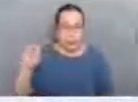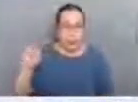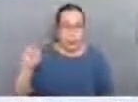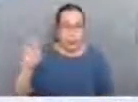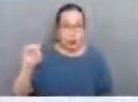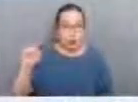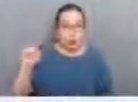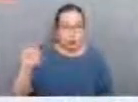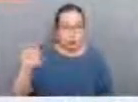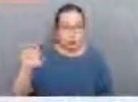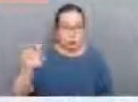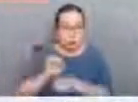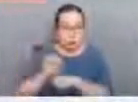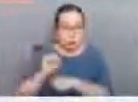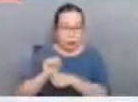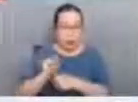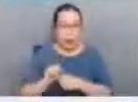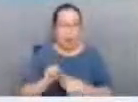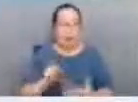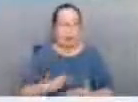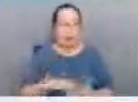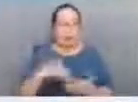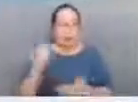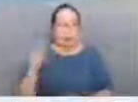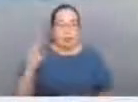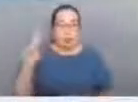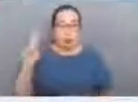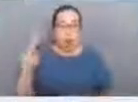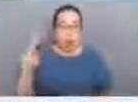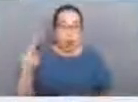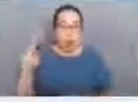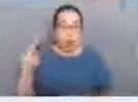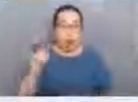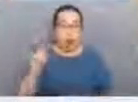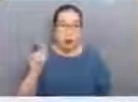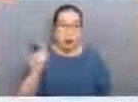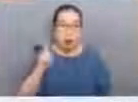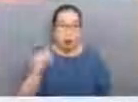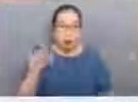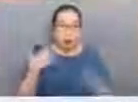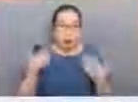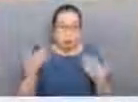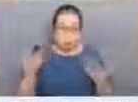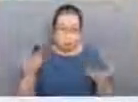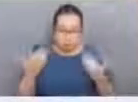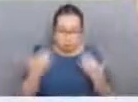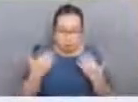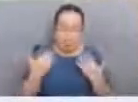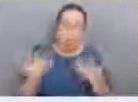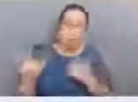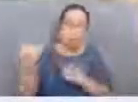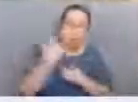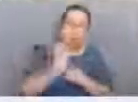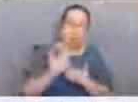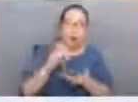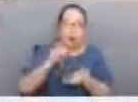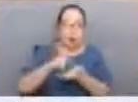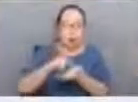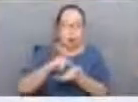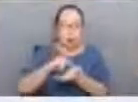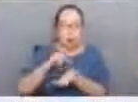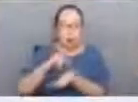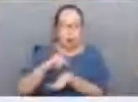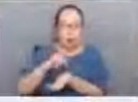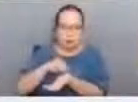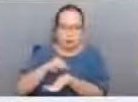ng tinatawag nating green lane. Magmula po nung pinirmahan yung IATF resolution for the facilitation of the